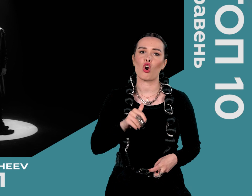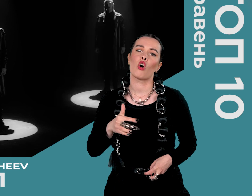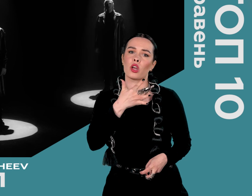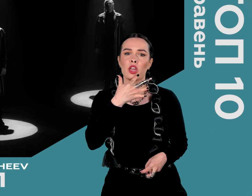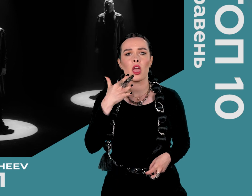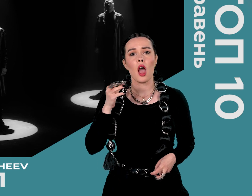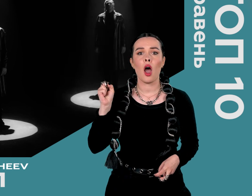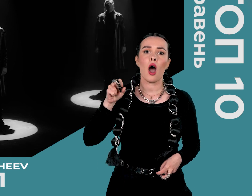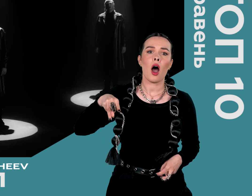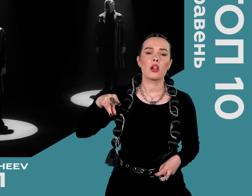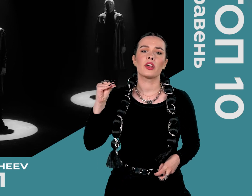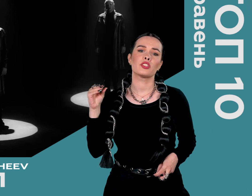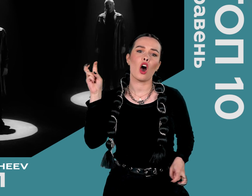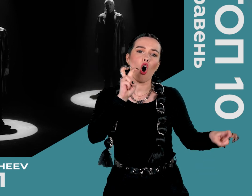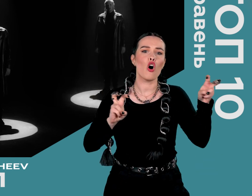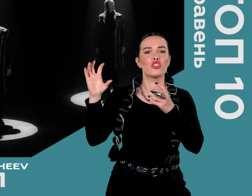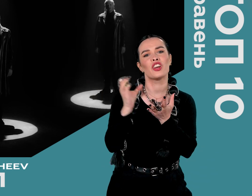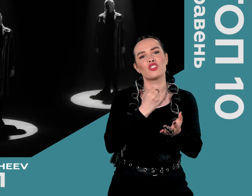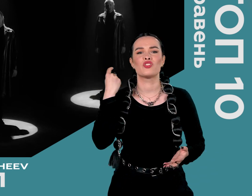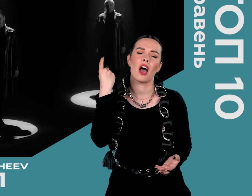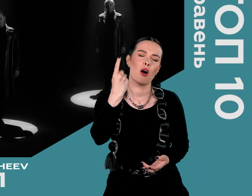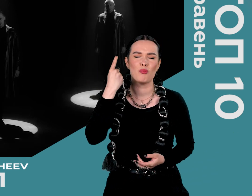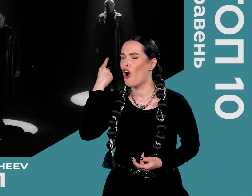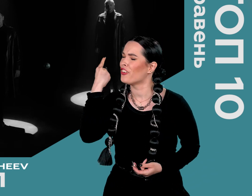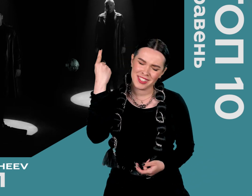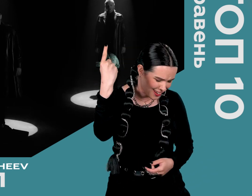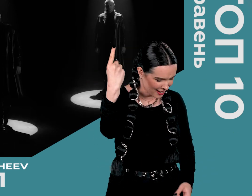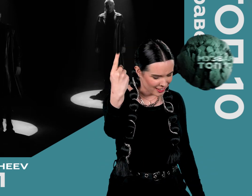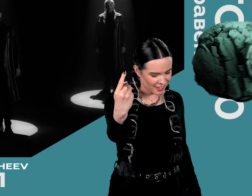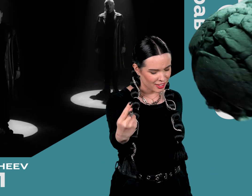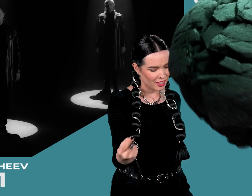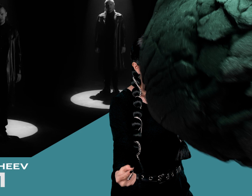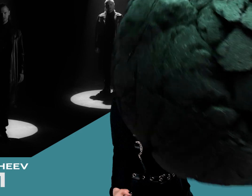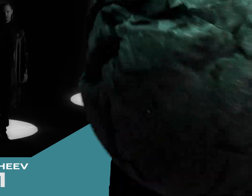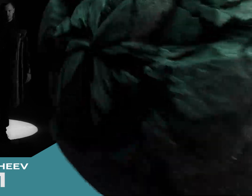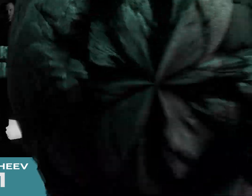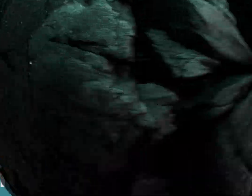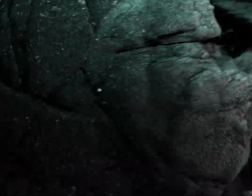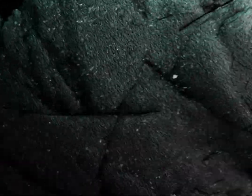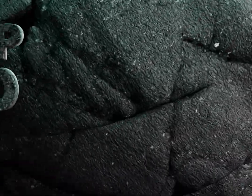шукаєш роки, але знаходиш самоті.